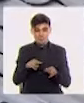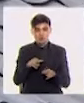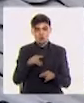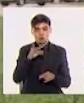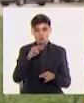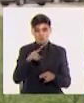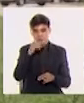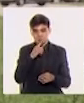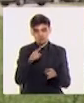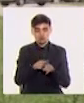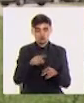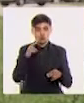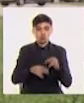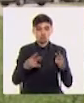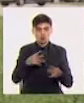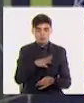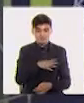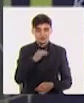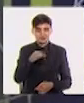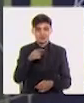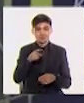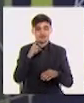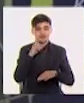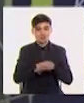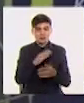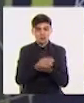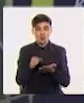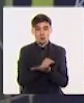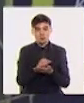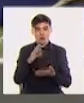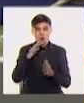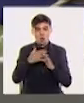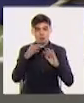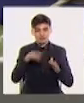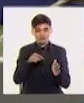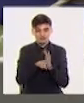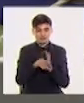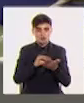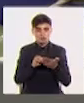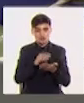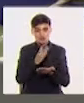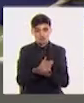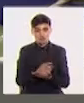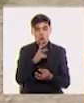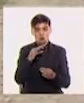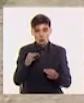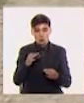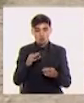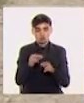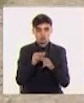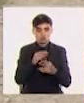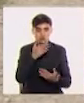айының 30 күні жұмысты аяқтауы тиіс болған. Оған дәлел болатын мына құжат ауылға кіреберіс жерде міне ілулі тұр. Бірақ нәтиже